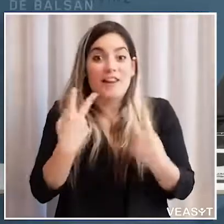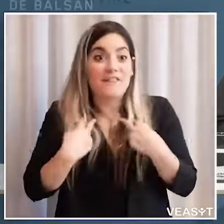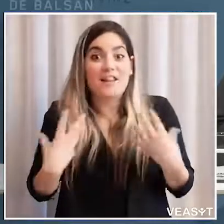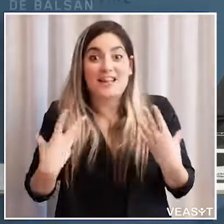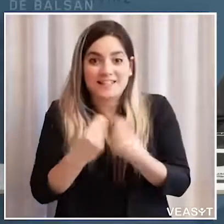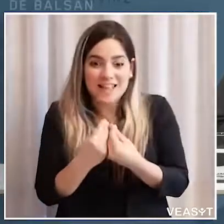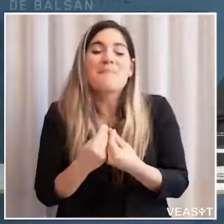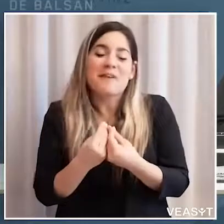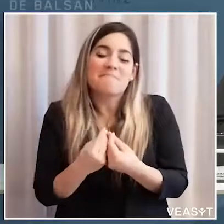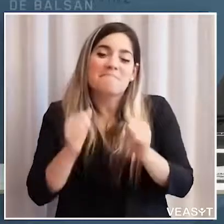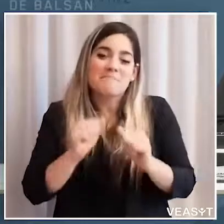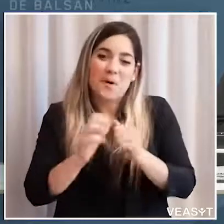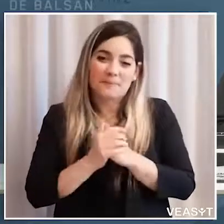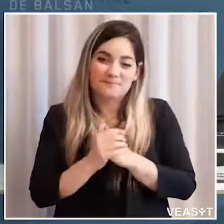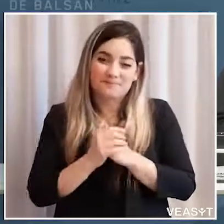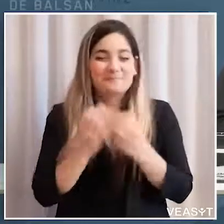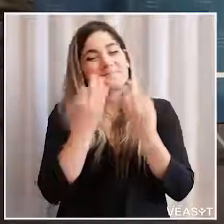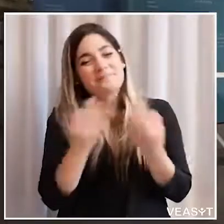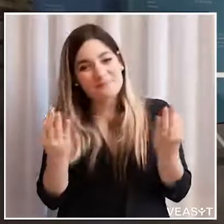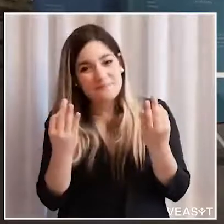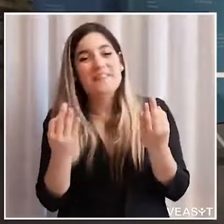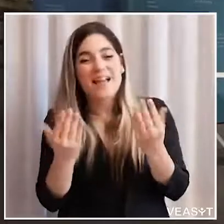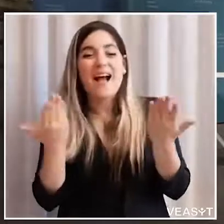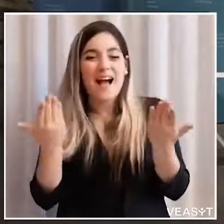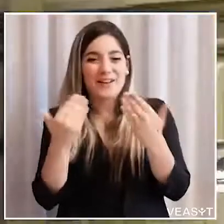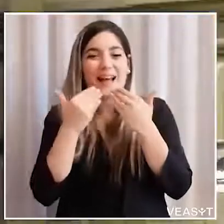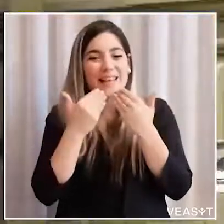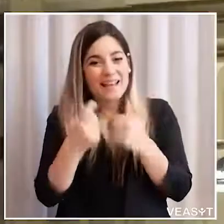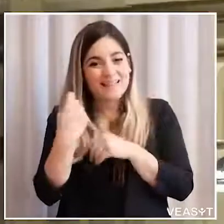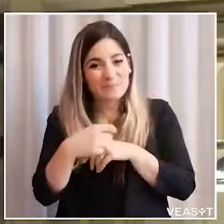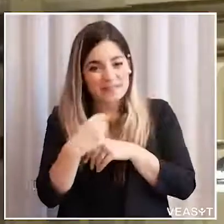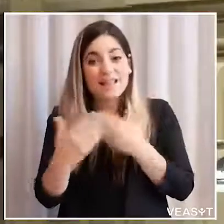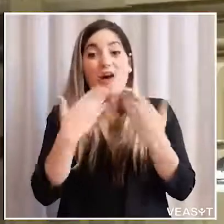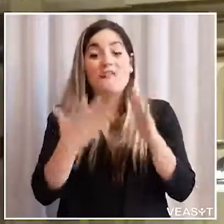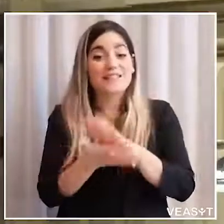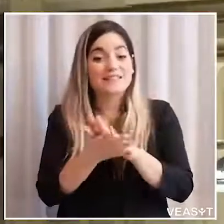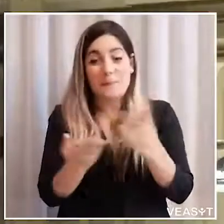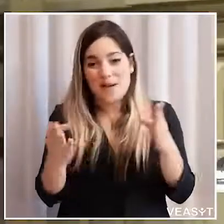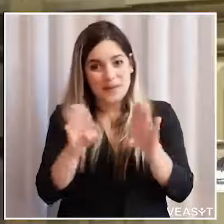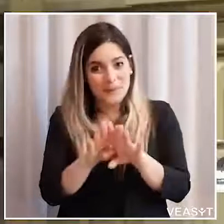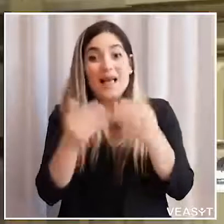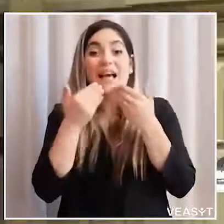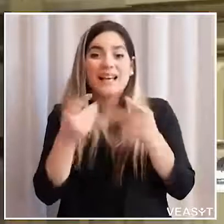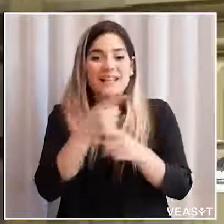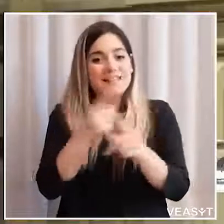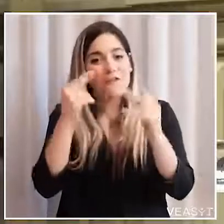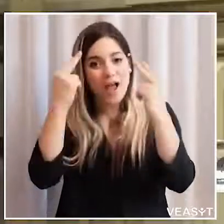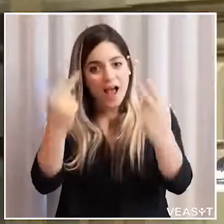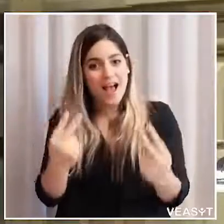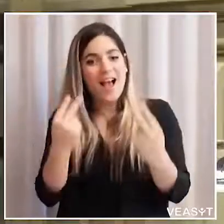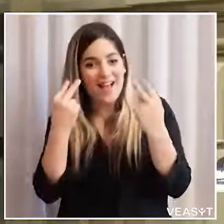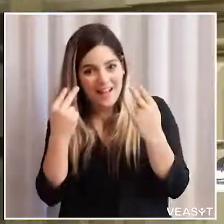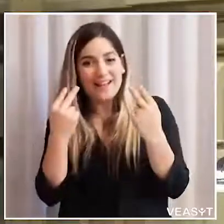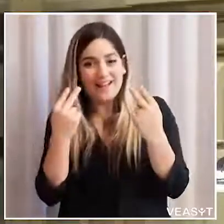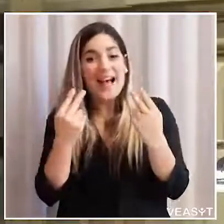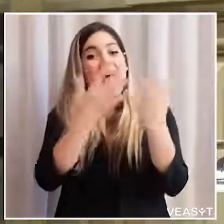vogliamo vivere tutti insieme alla vita normale al comune con queste parole del presidente chiudiamo la conferenza stampa odierna e vi ringraziamo per la